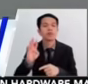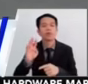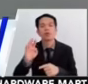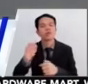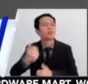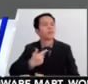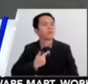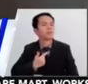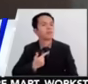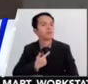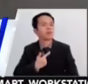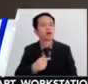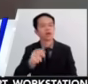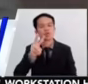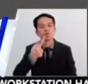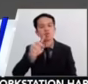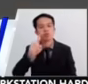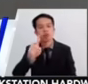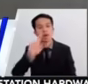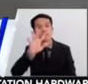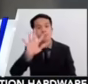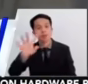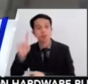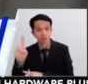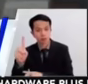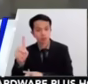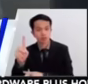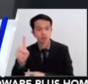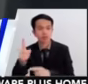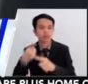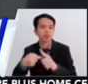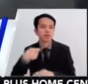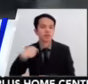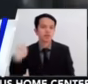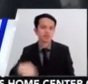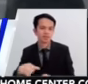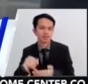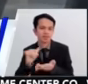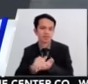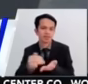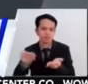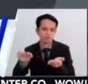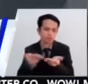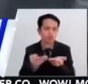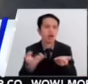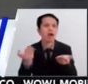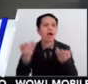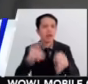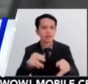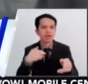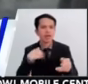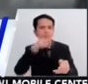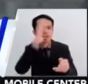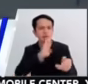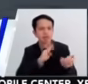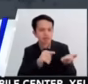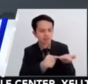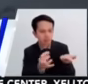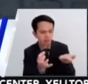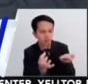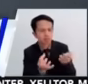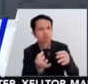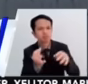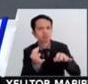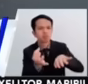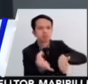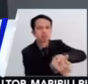na 21551 ng China na siya ring bumangga at bumutas noong nakaraang Lunes sa BRP Bagakay ng Philippine